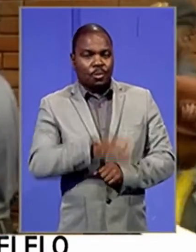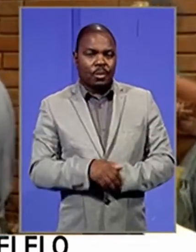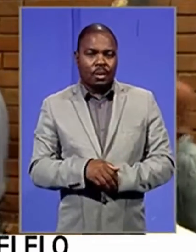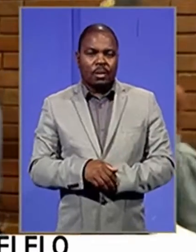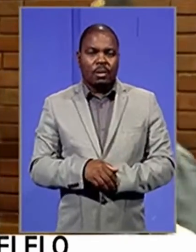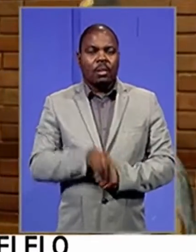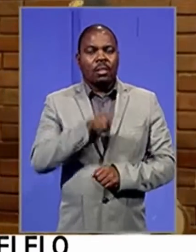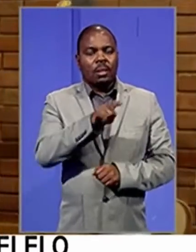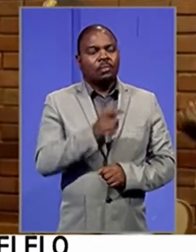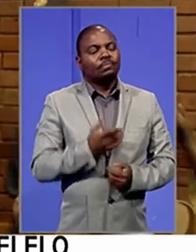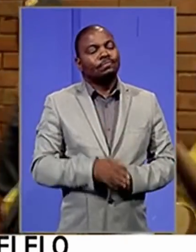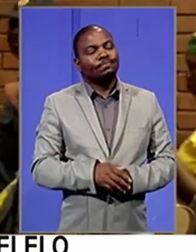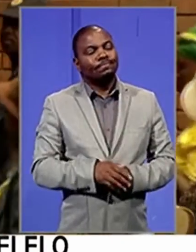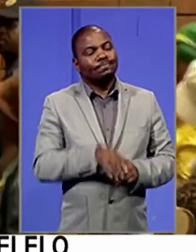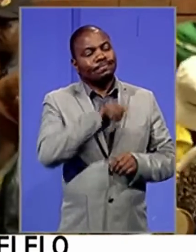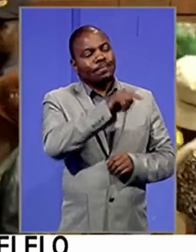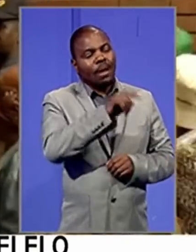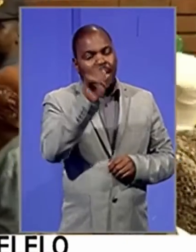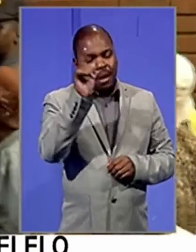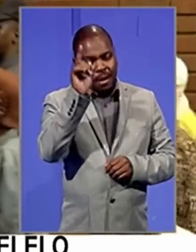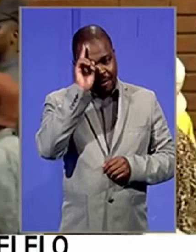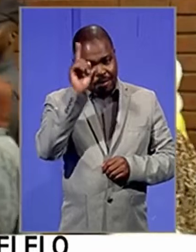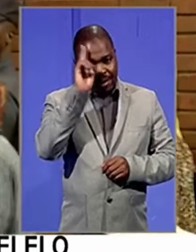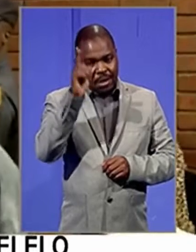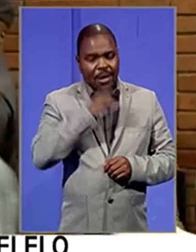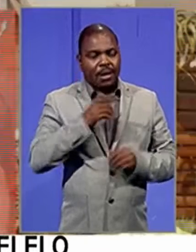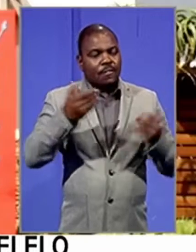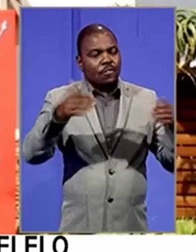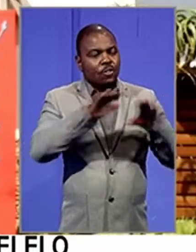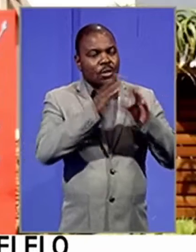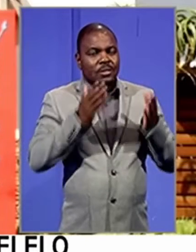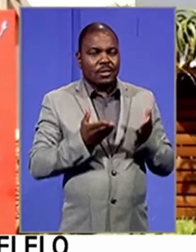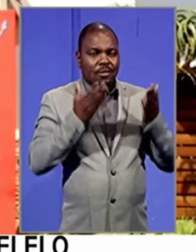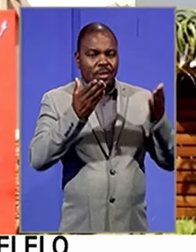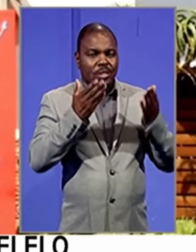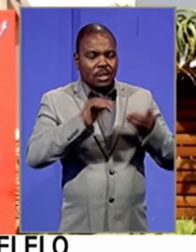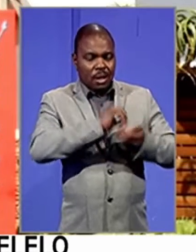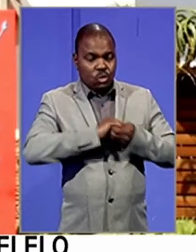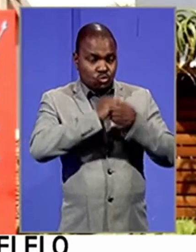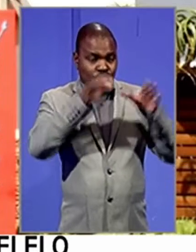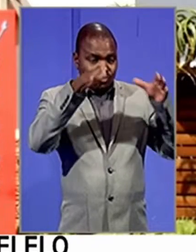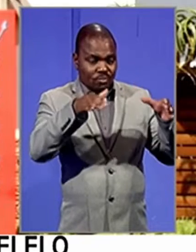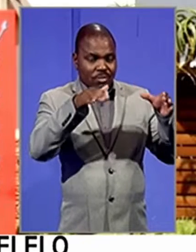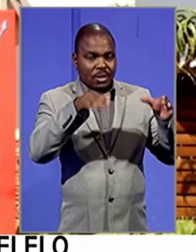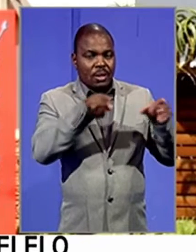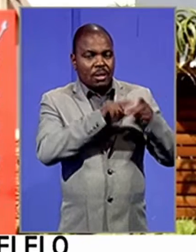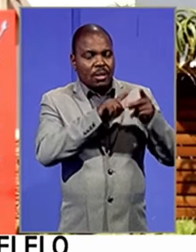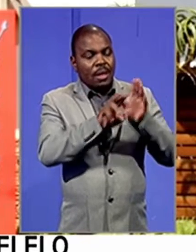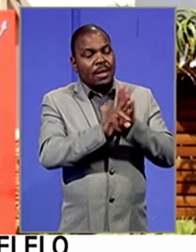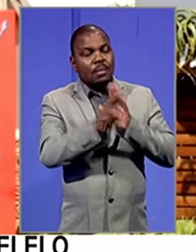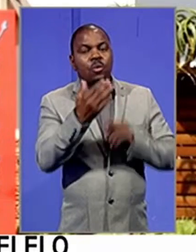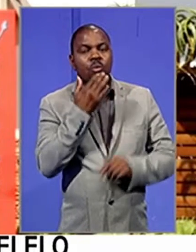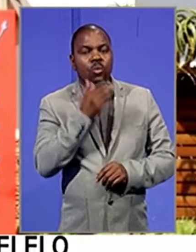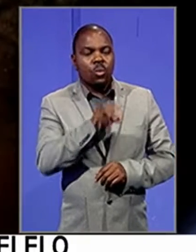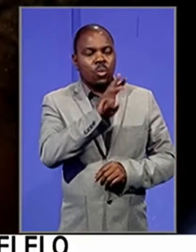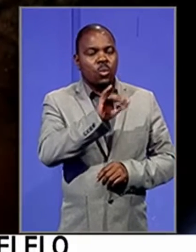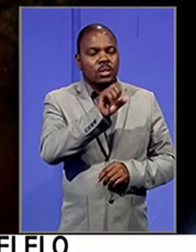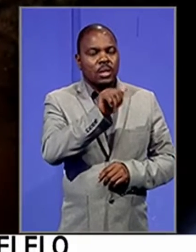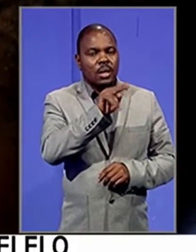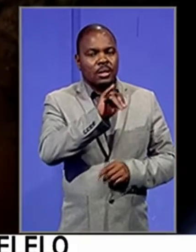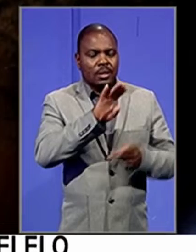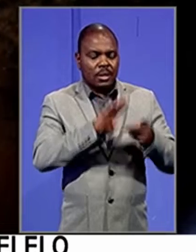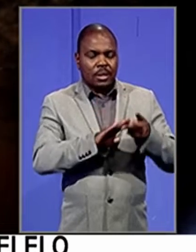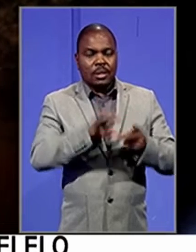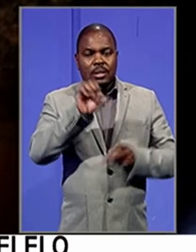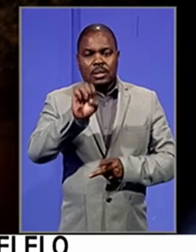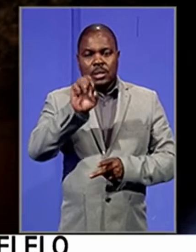mafelo a balotabahu e lego African Funeral Practitioners Organization wo o emelago bolotabahu bja Wisane le bja Sethobia o amogetšwe go